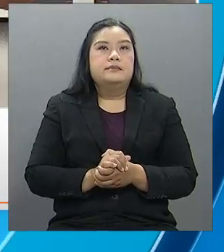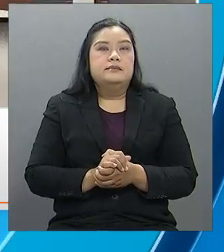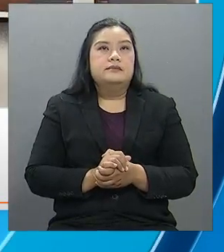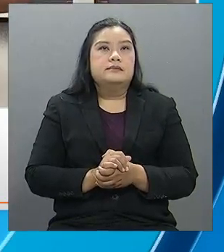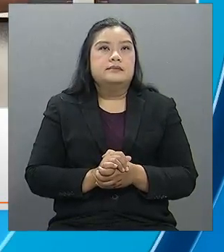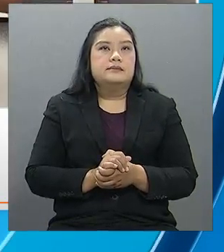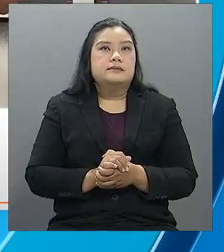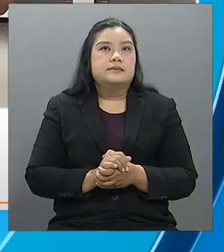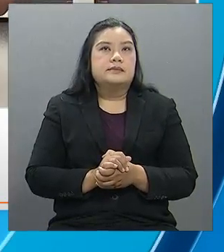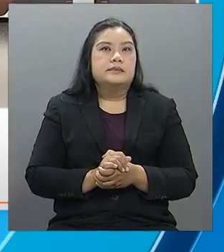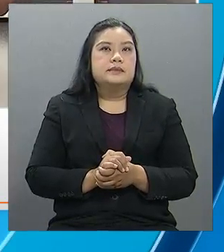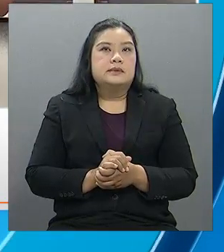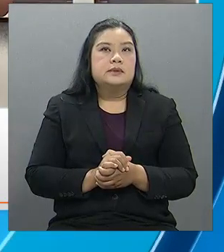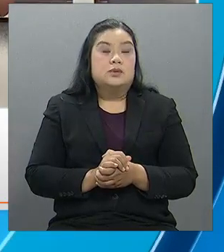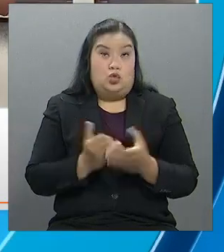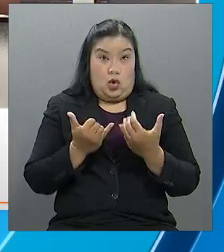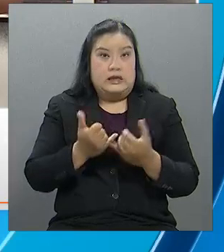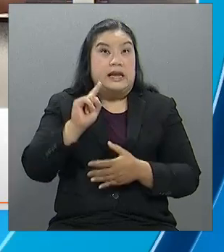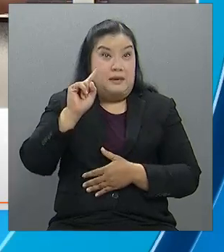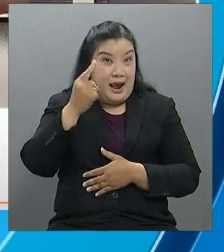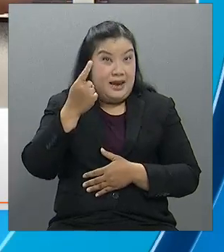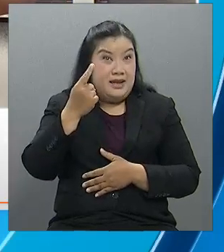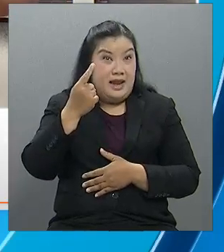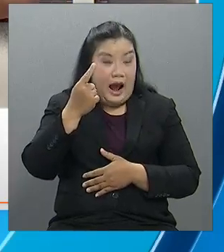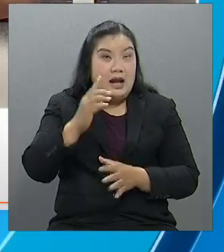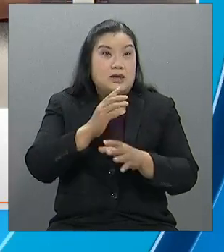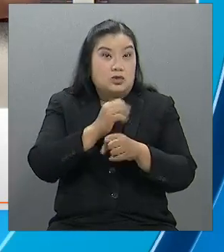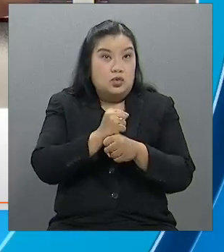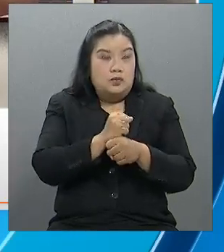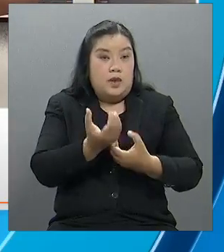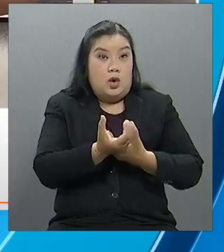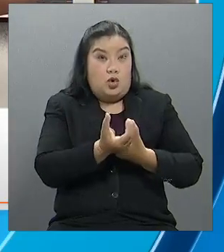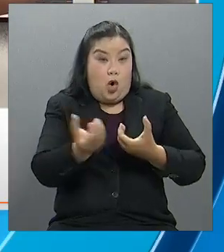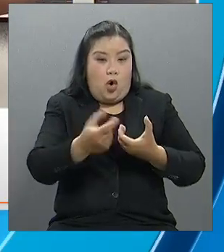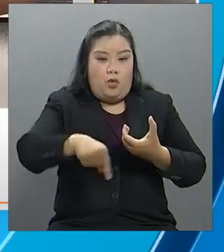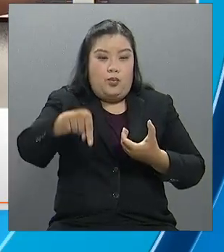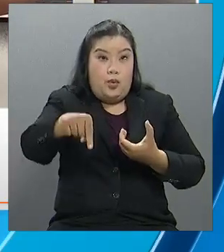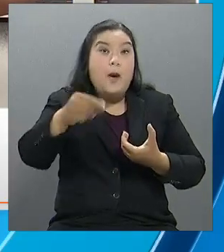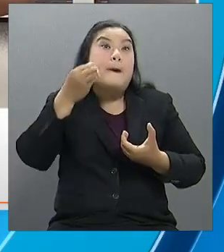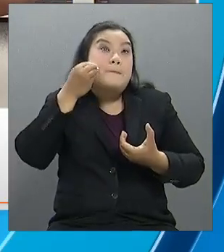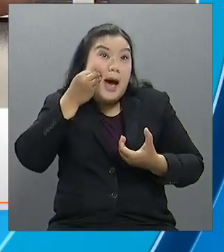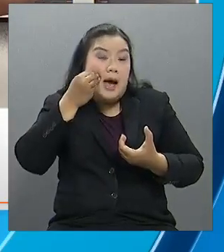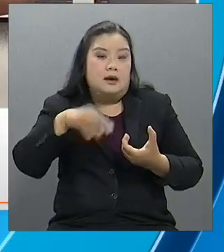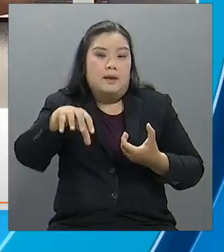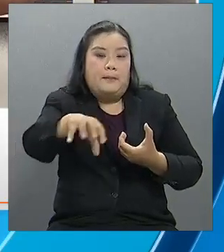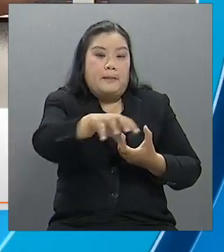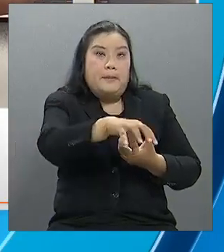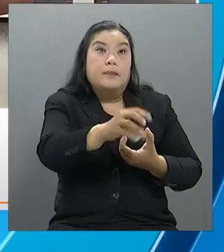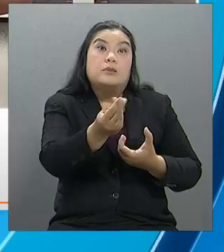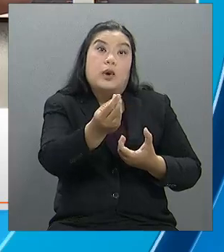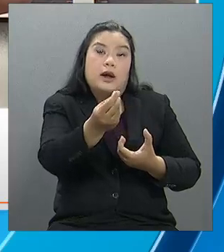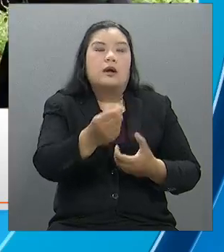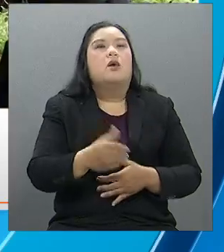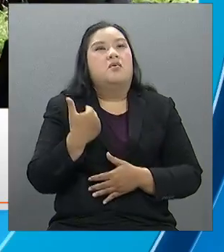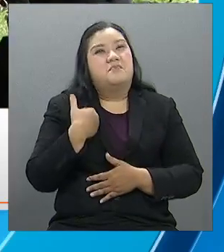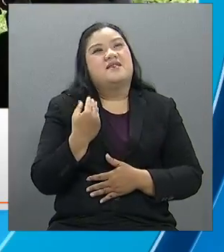แล้วจะมีการต่อท่อไปถึงบ้านเรือนที่ยังไม่มีน้ำใช้อีกสักกี่หลังกันคะเนี่ย มันมีอยู่5หลังครับแล้วก็อีกส่วนห